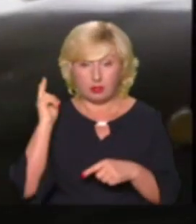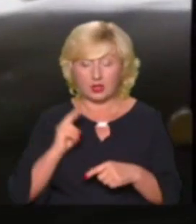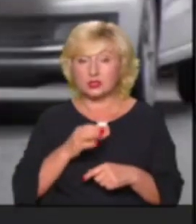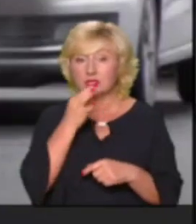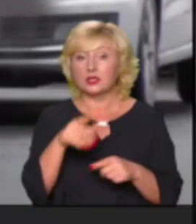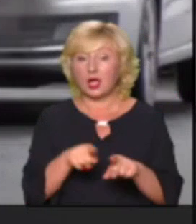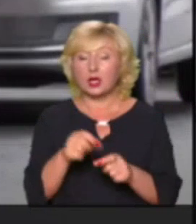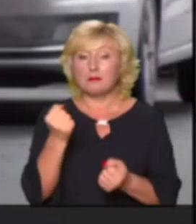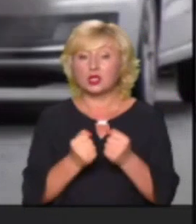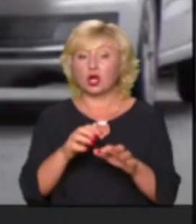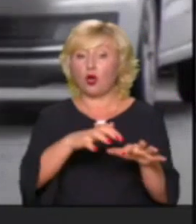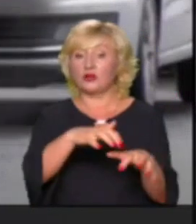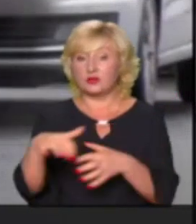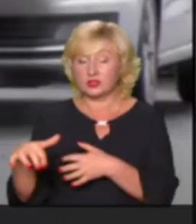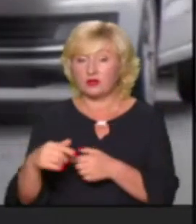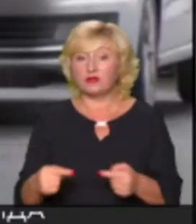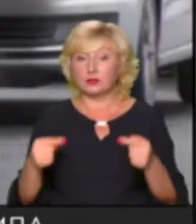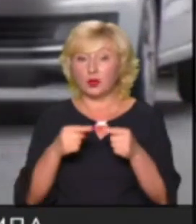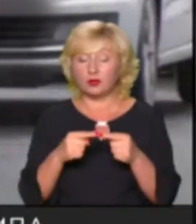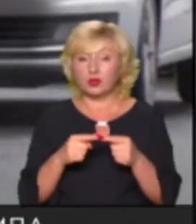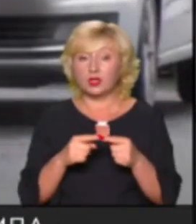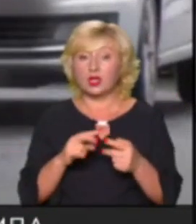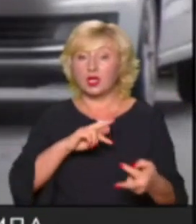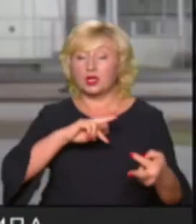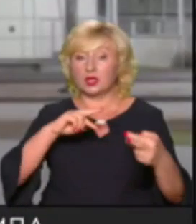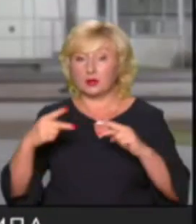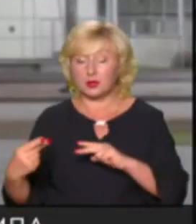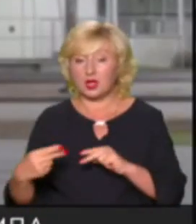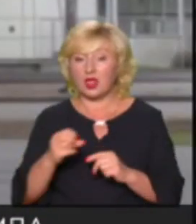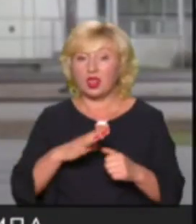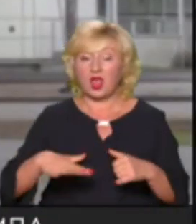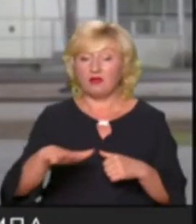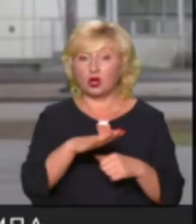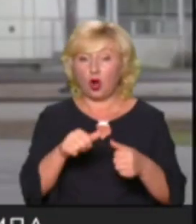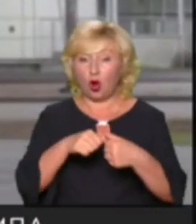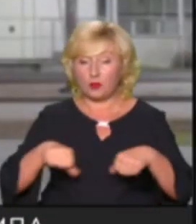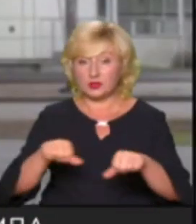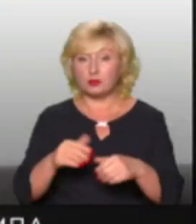такі машини мають конфіскуватися відповідно до інтерпретації Єврокомісії про санкції.